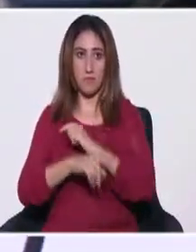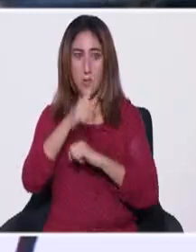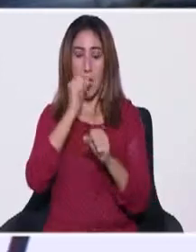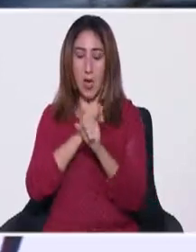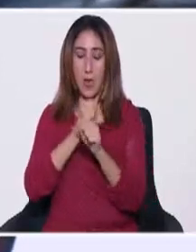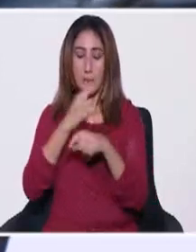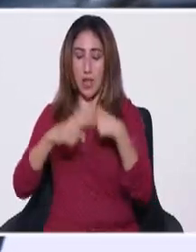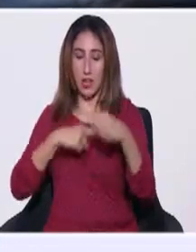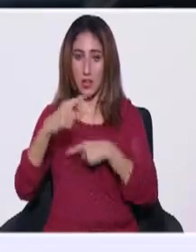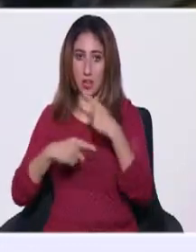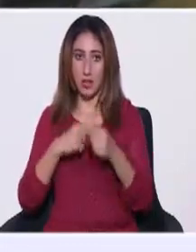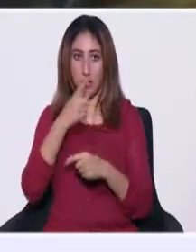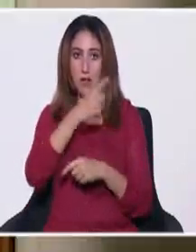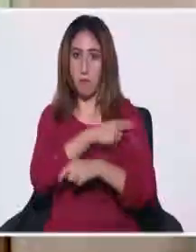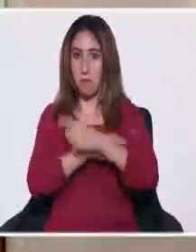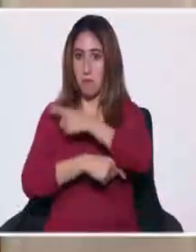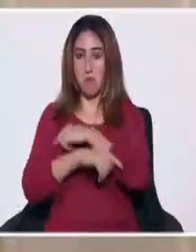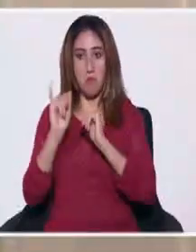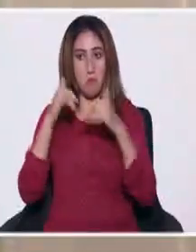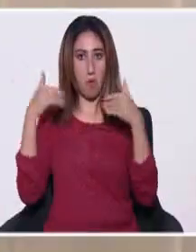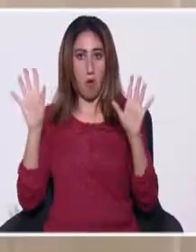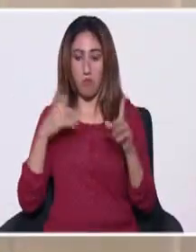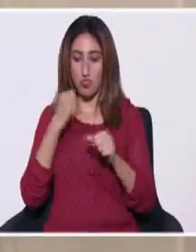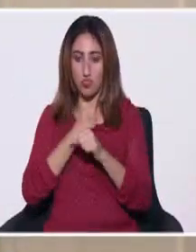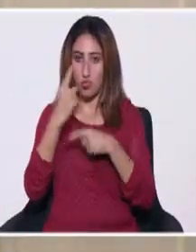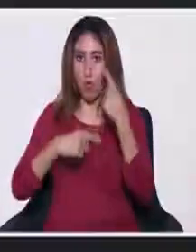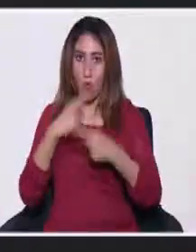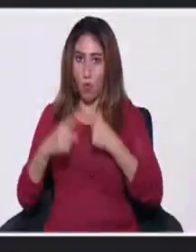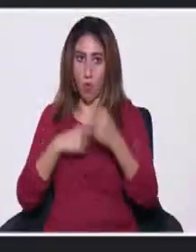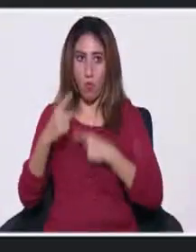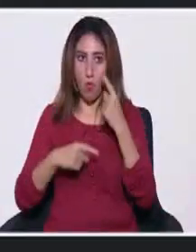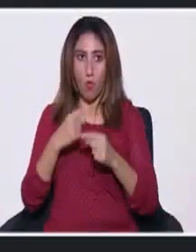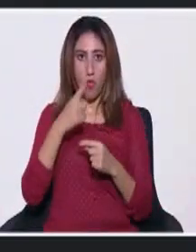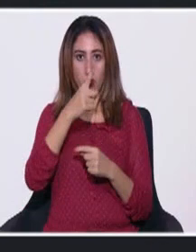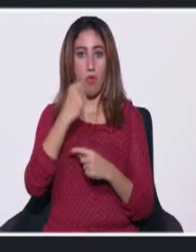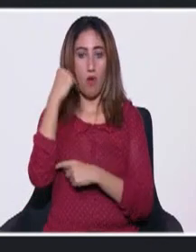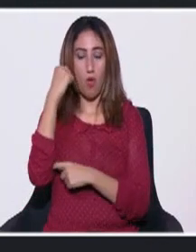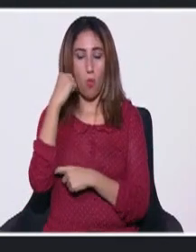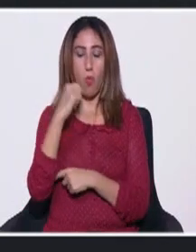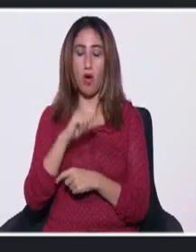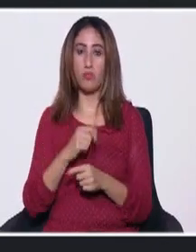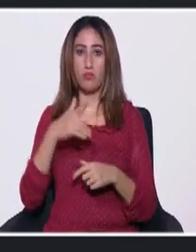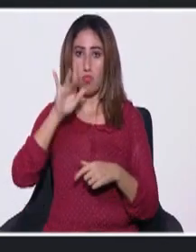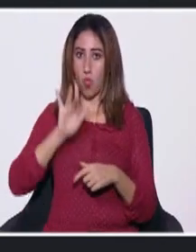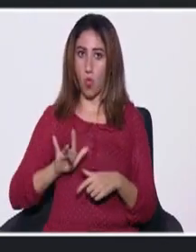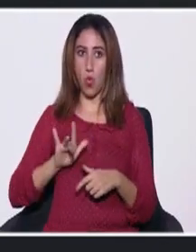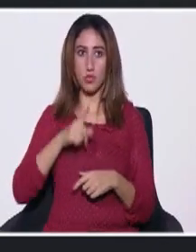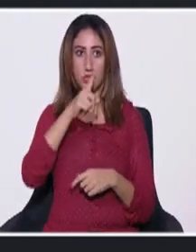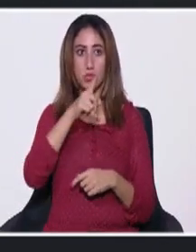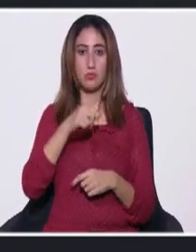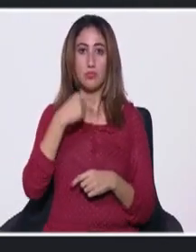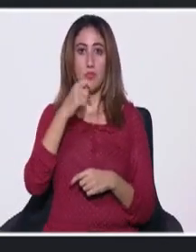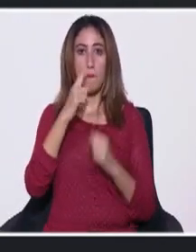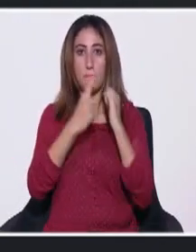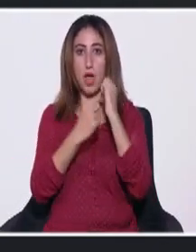عمله، لكن إعاقته لم تعيقه أبداً من التربع بقوة على كرسي كبير مذيع